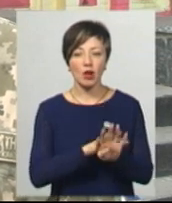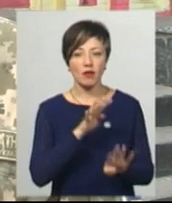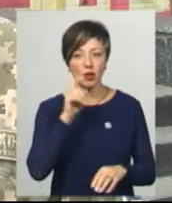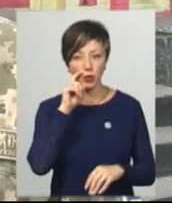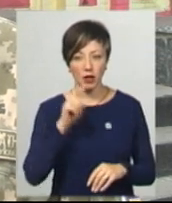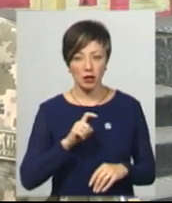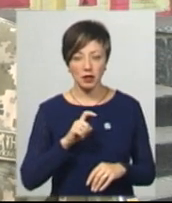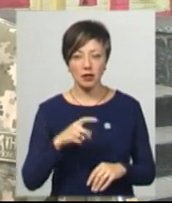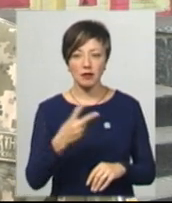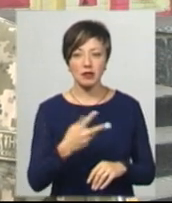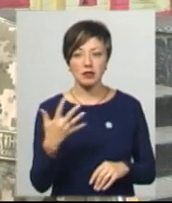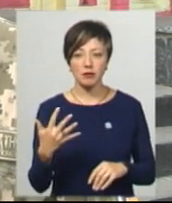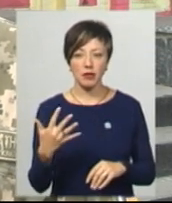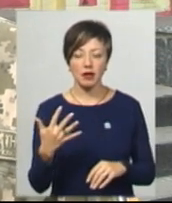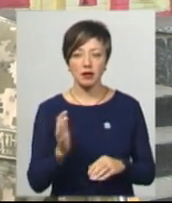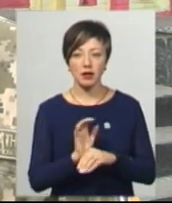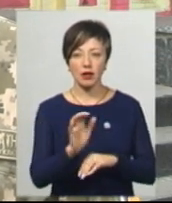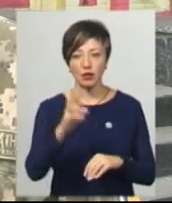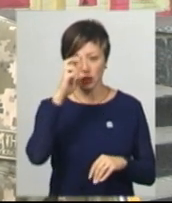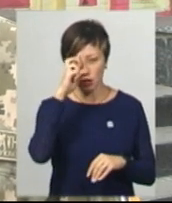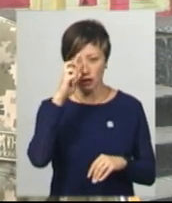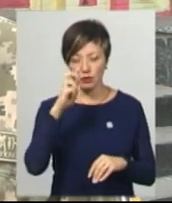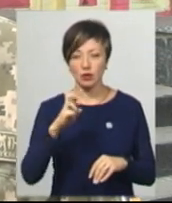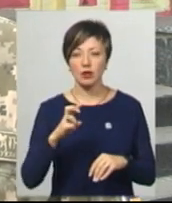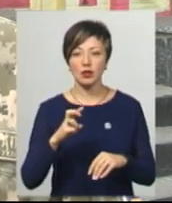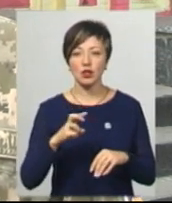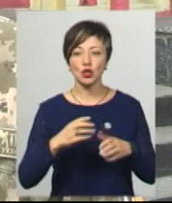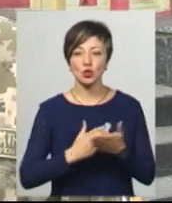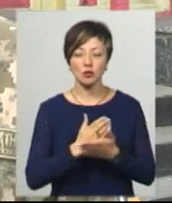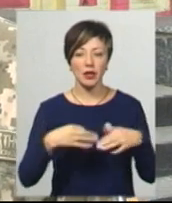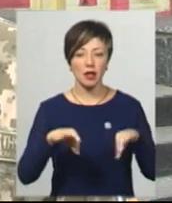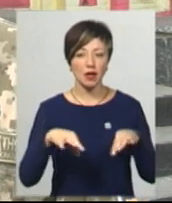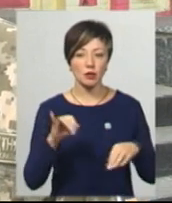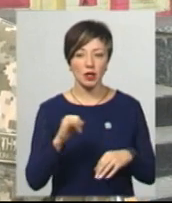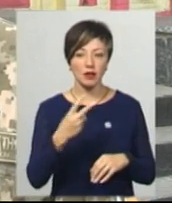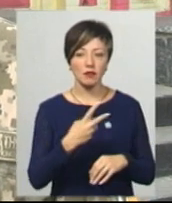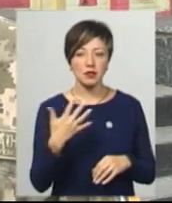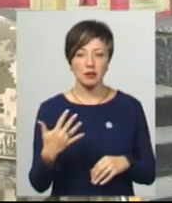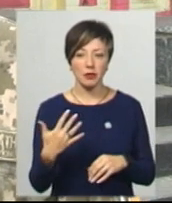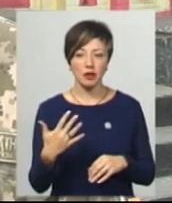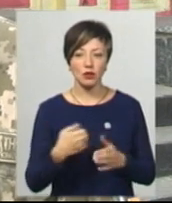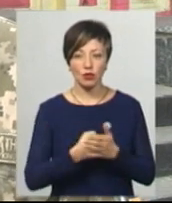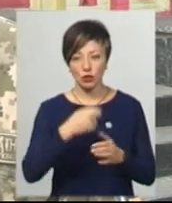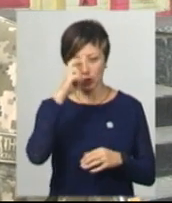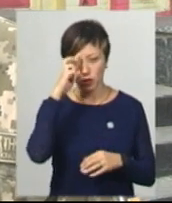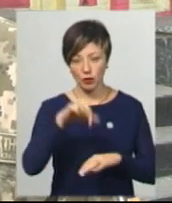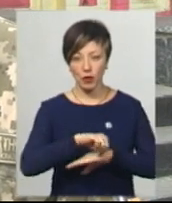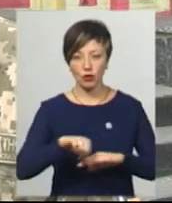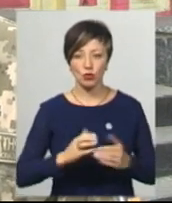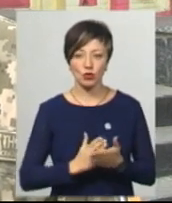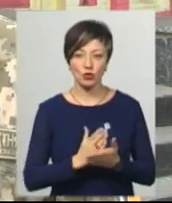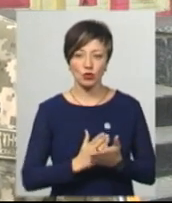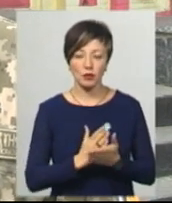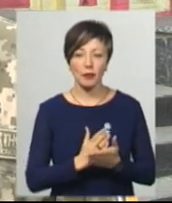України, 25 піде до Державної спеціальної служби транспорту і 25 до Державної прикордонної